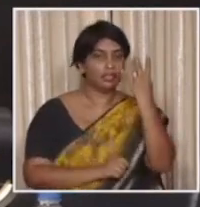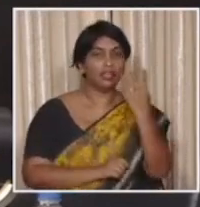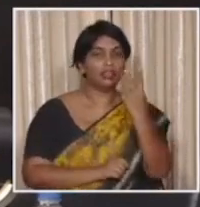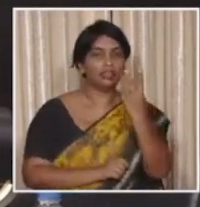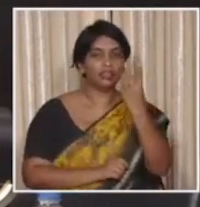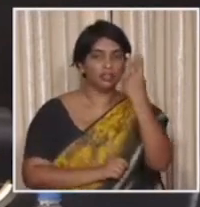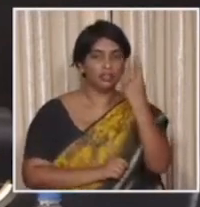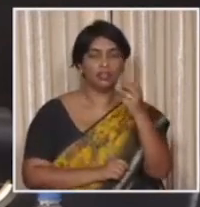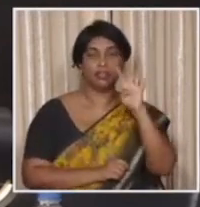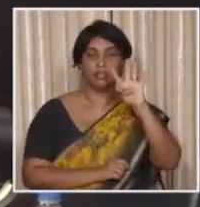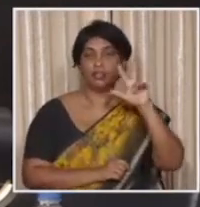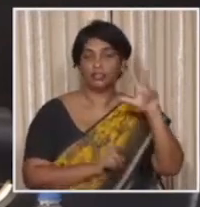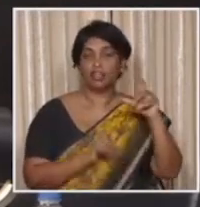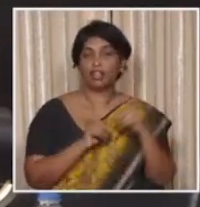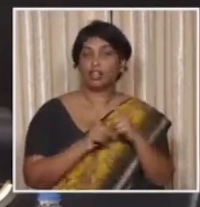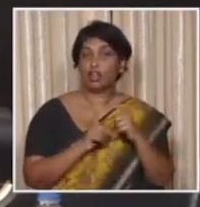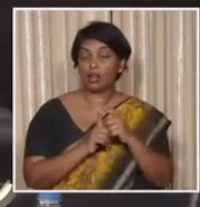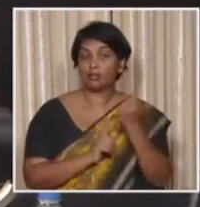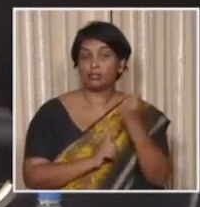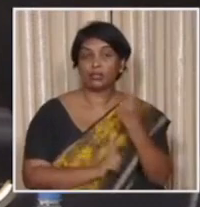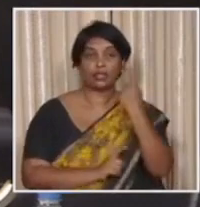2048 වෙනකොට ඩොලරේ අගය රුපියල්